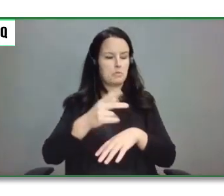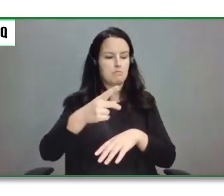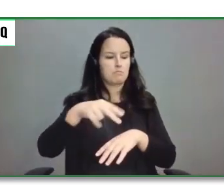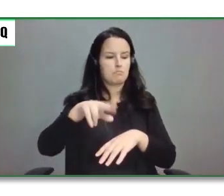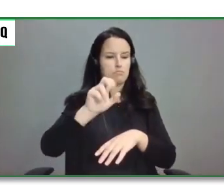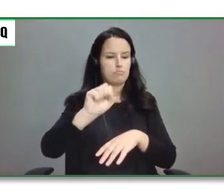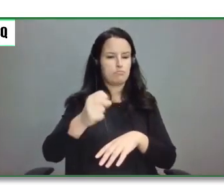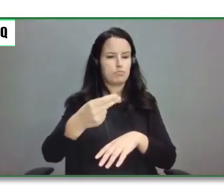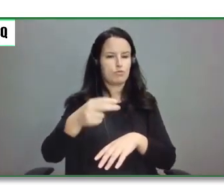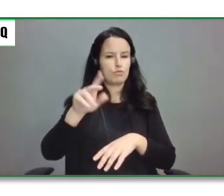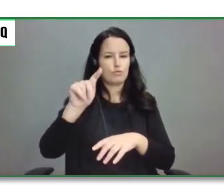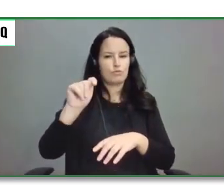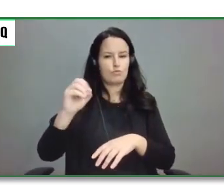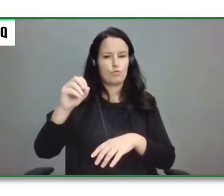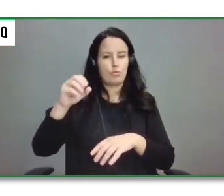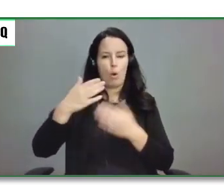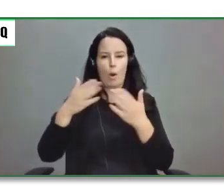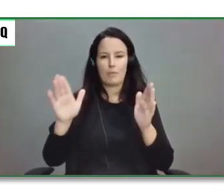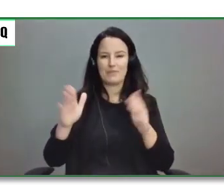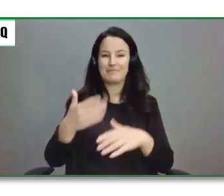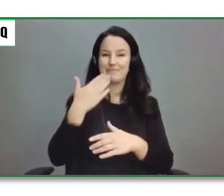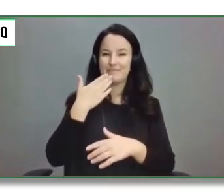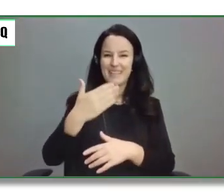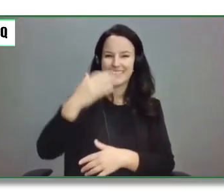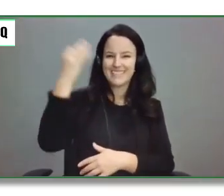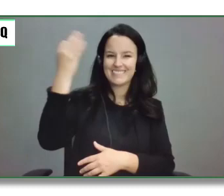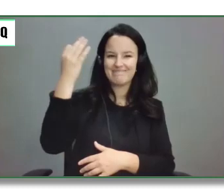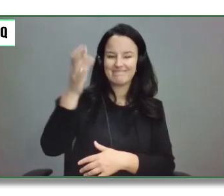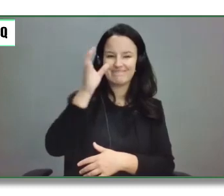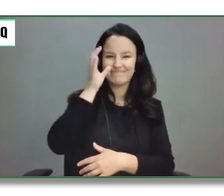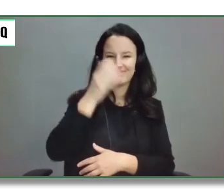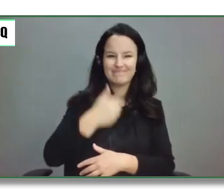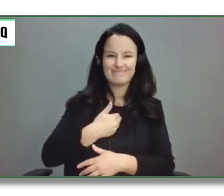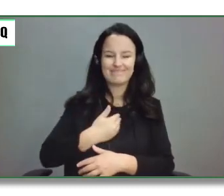Merci d'avoir écouté ma présentation.